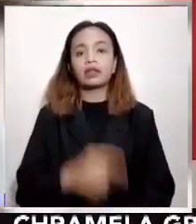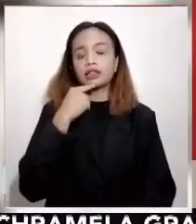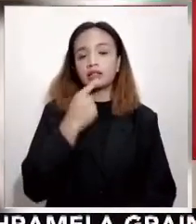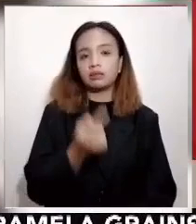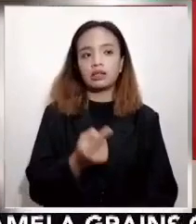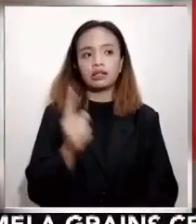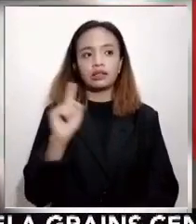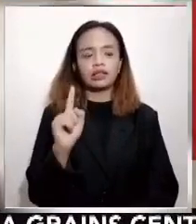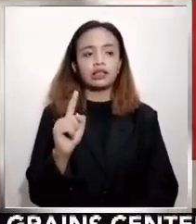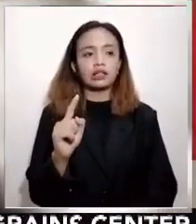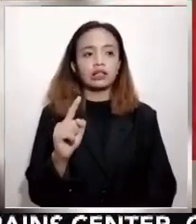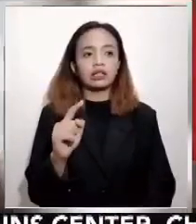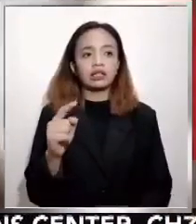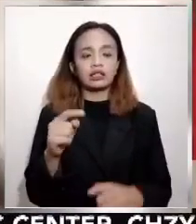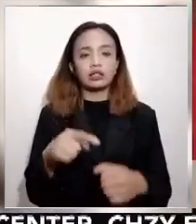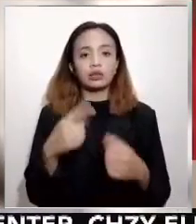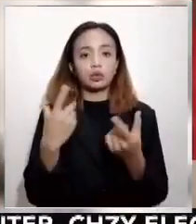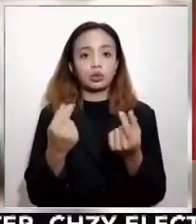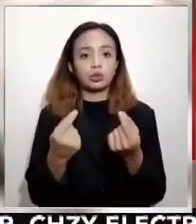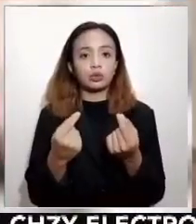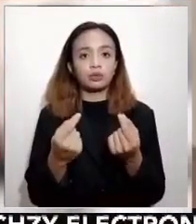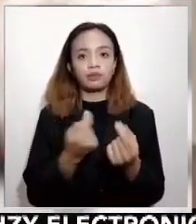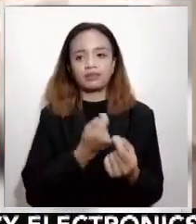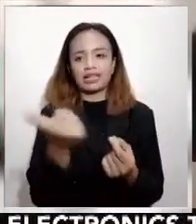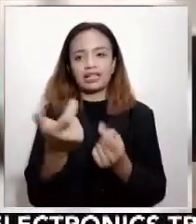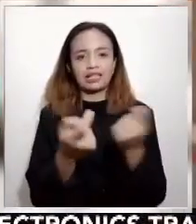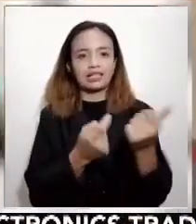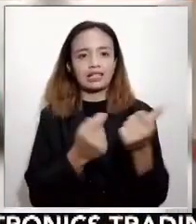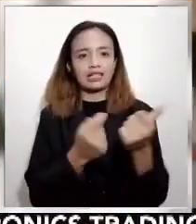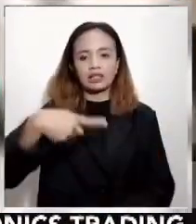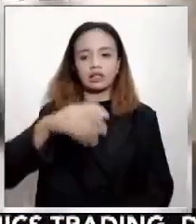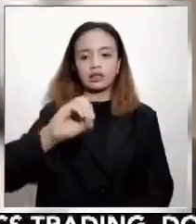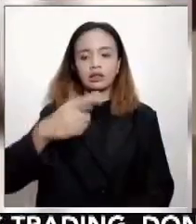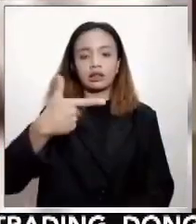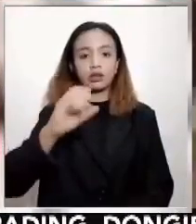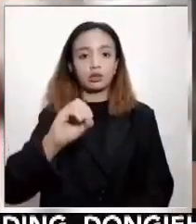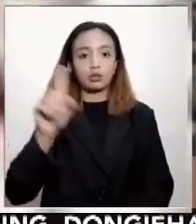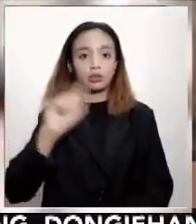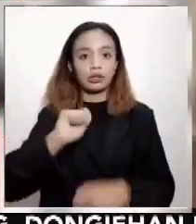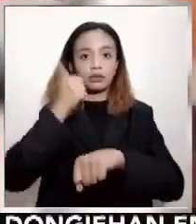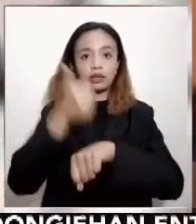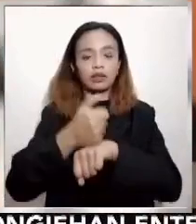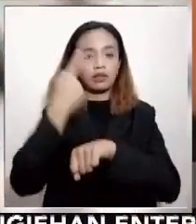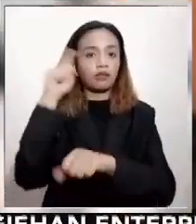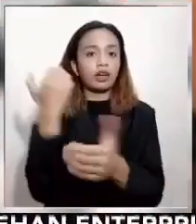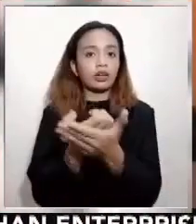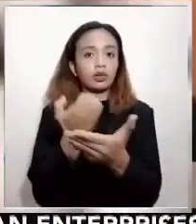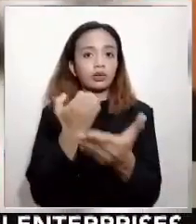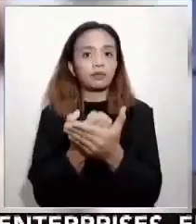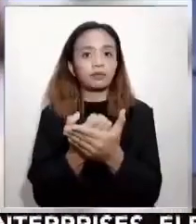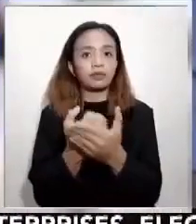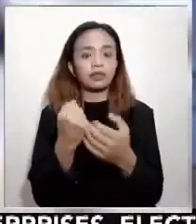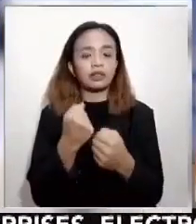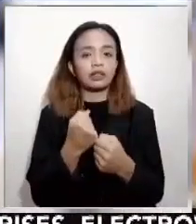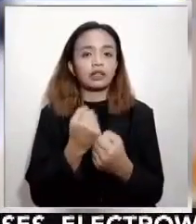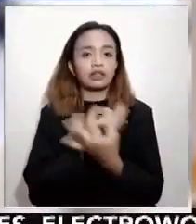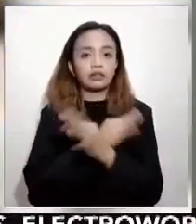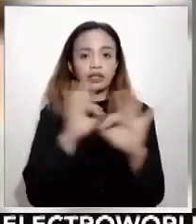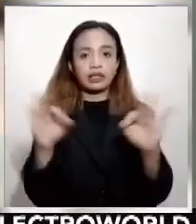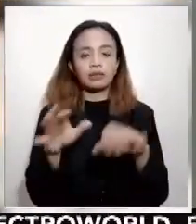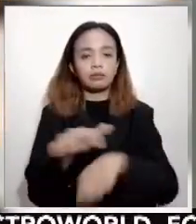ng suporta sa pag-phase out ng mga POGO ang Foundation for Economic Freedom, Makati Business Club at